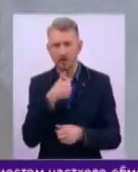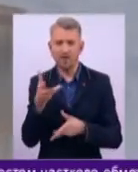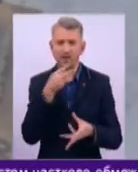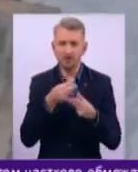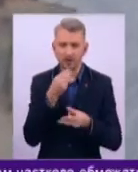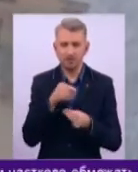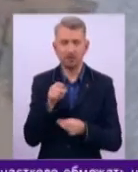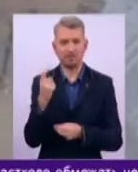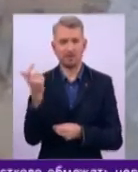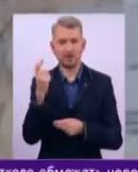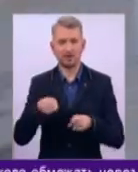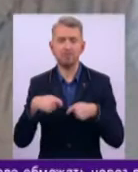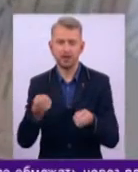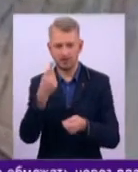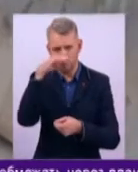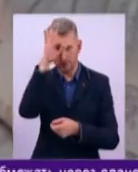невдаха власник передані поліція.